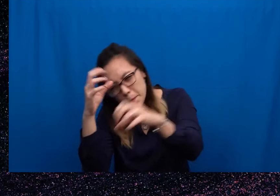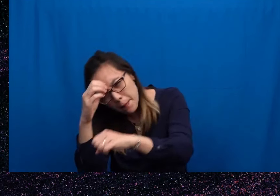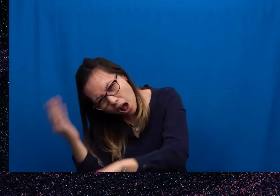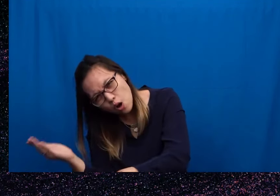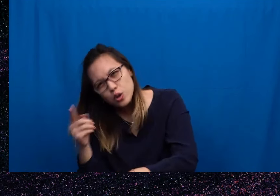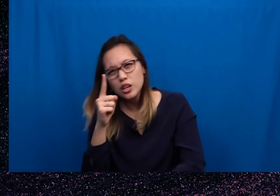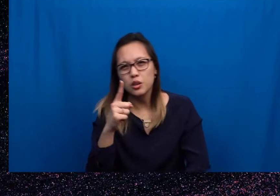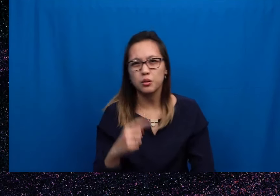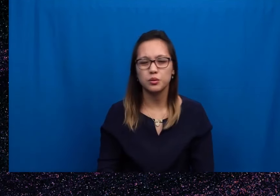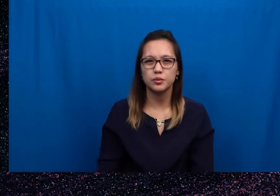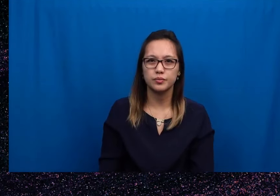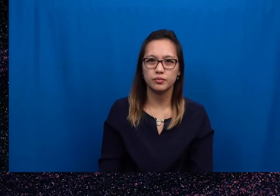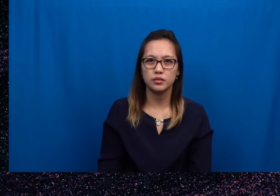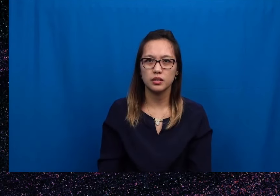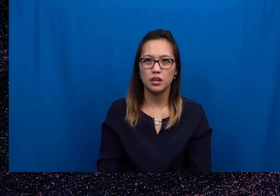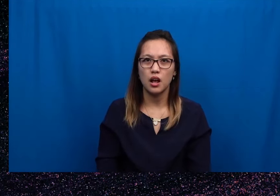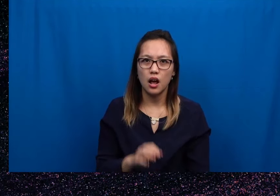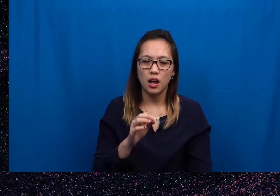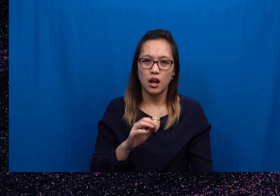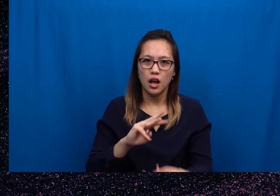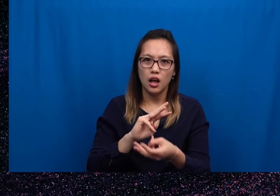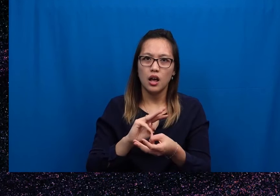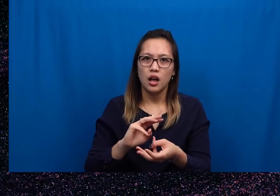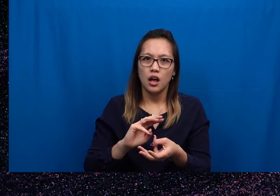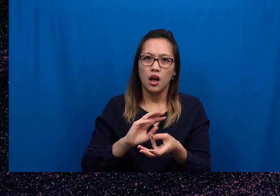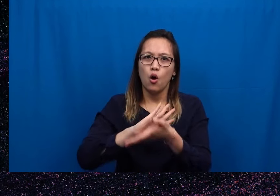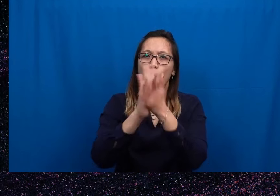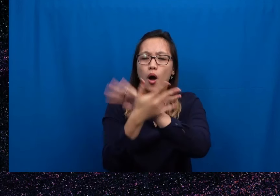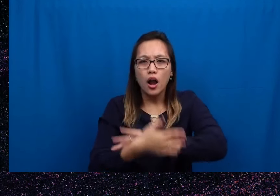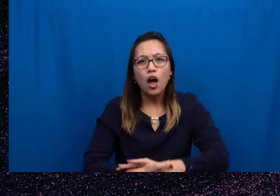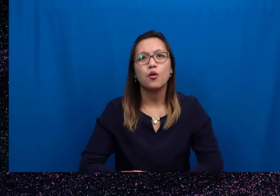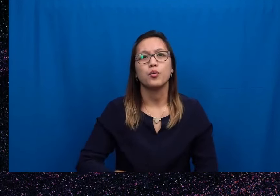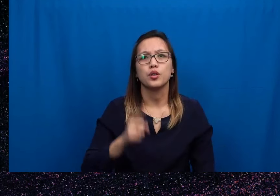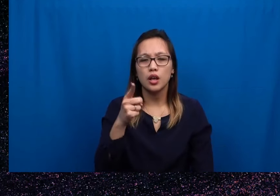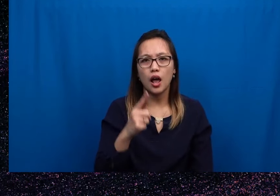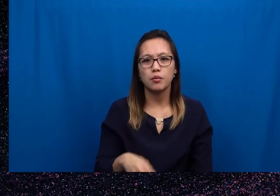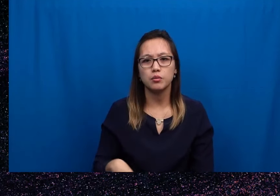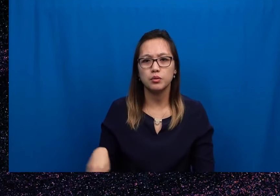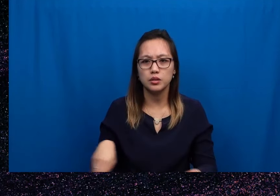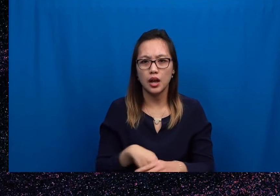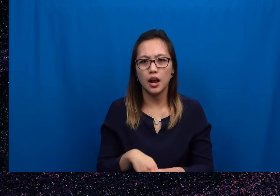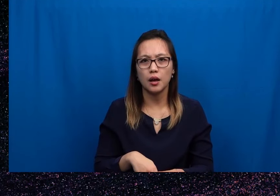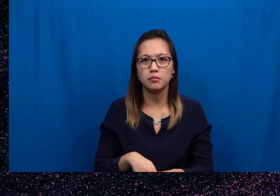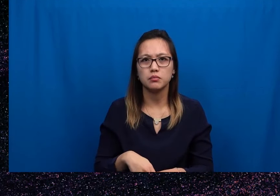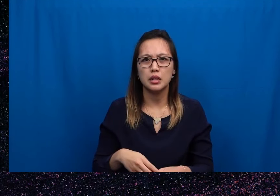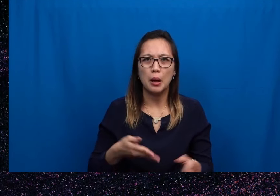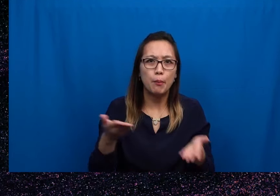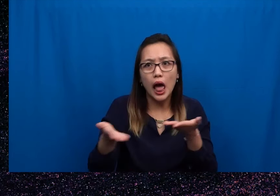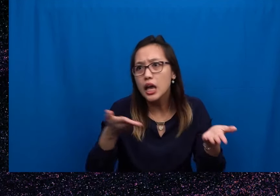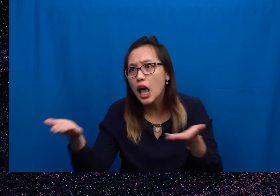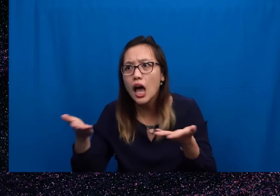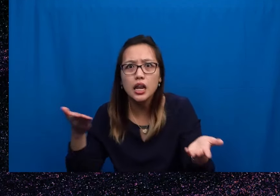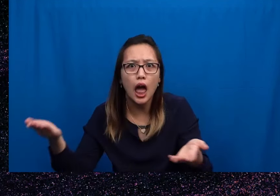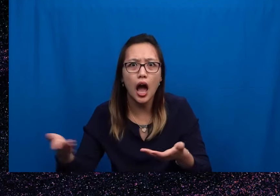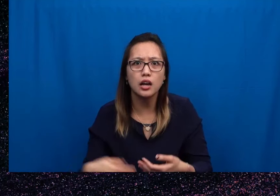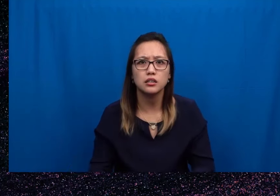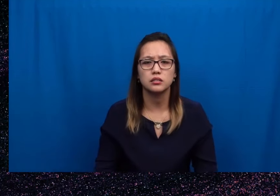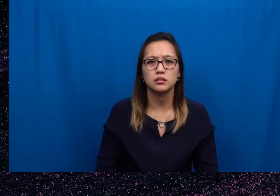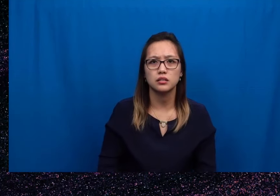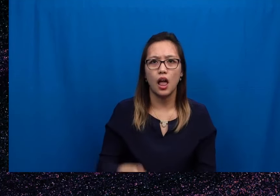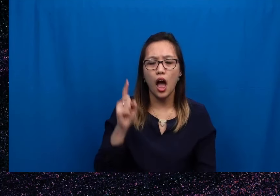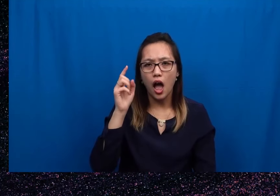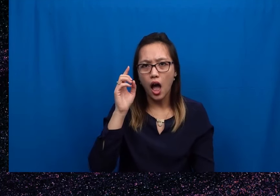Sekalipun saudara sudah dikatakan mengenal Tuhan, bahkan terlibat di dalam pelayanan, atau